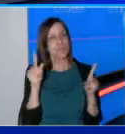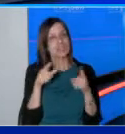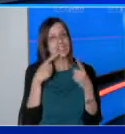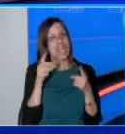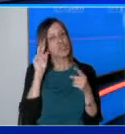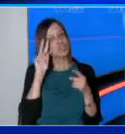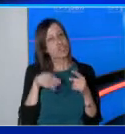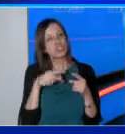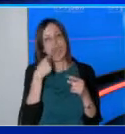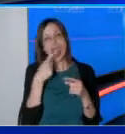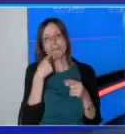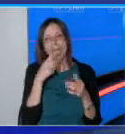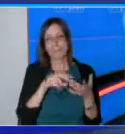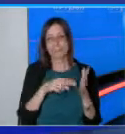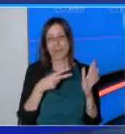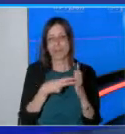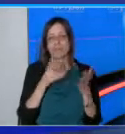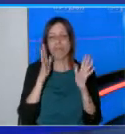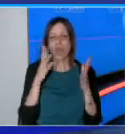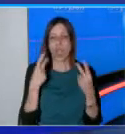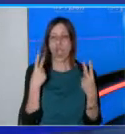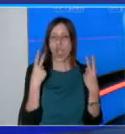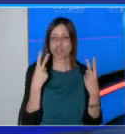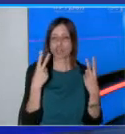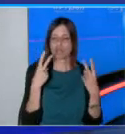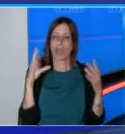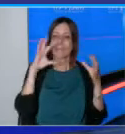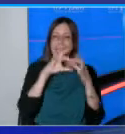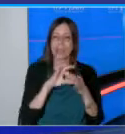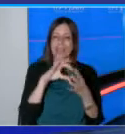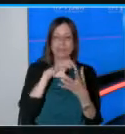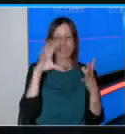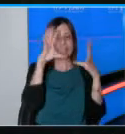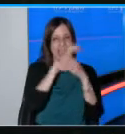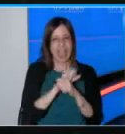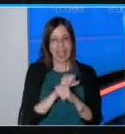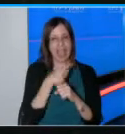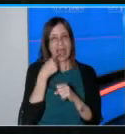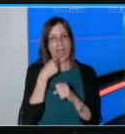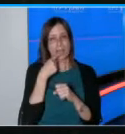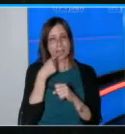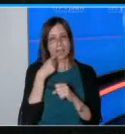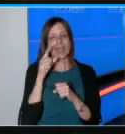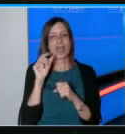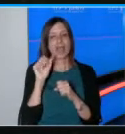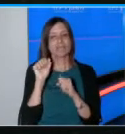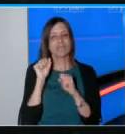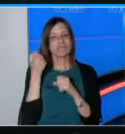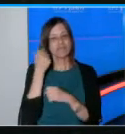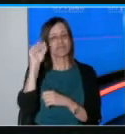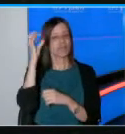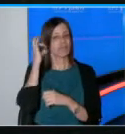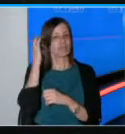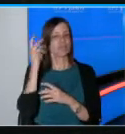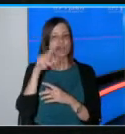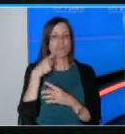בה גם אמירה פוליטית מאוד חשובה, שמתחברת גם למשכן לילה. כאילו, אמירה פמיניסטית. יש פה משהו. אני רוצה לדבר